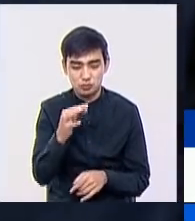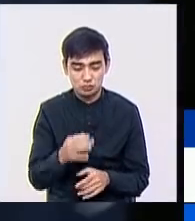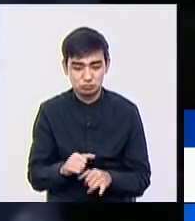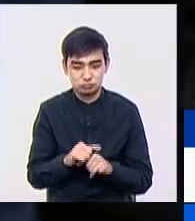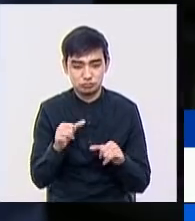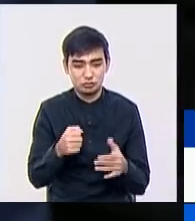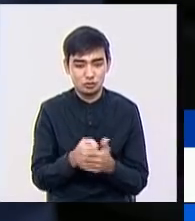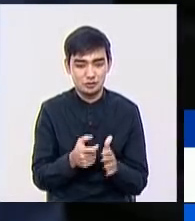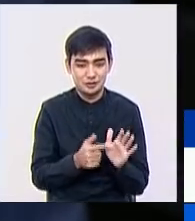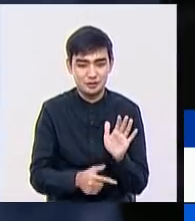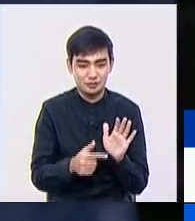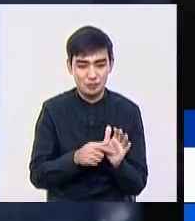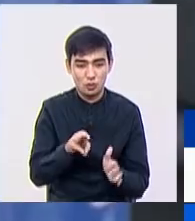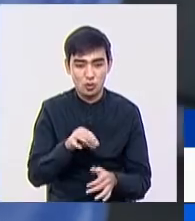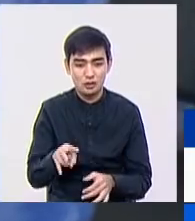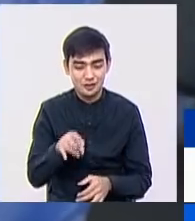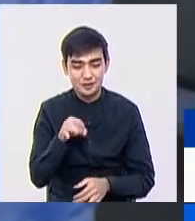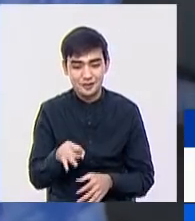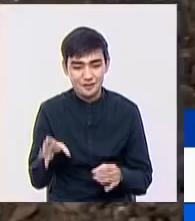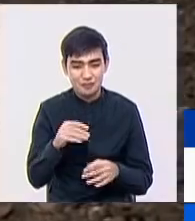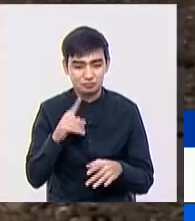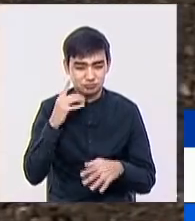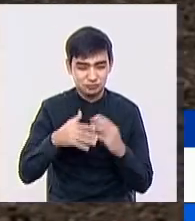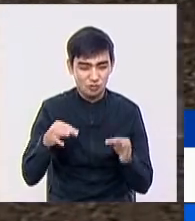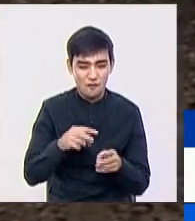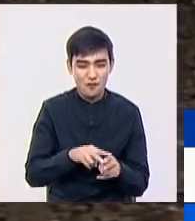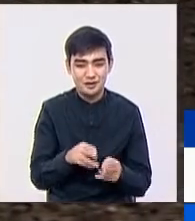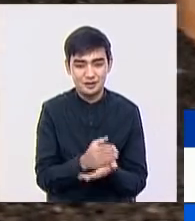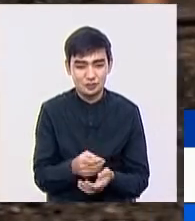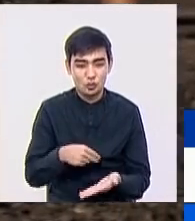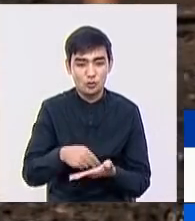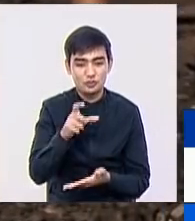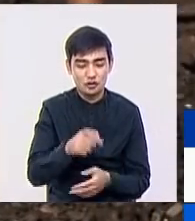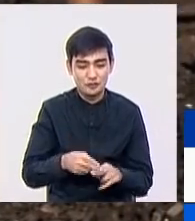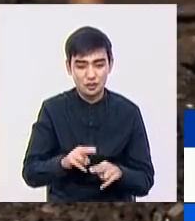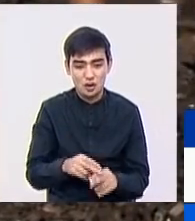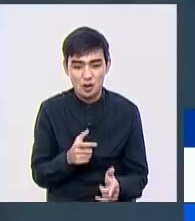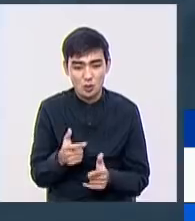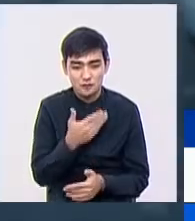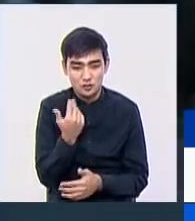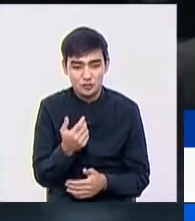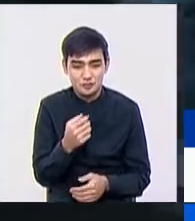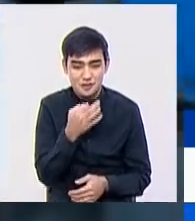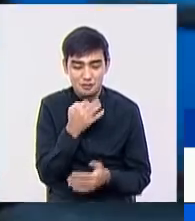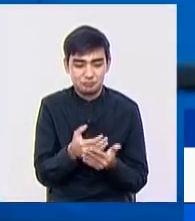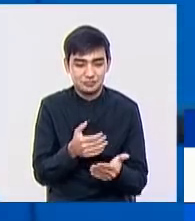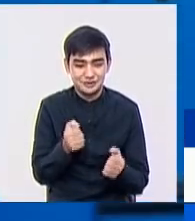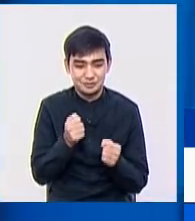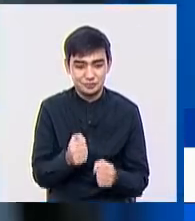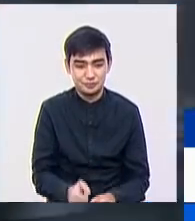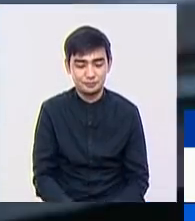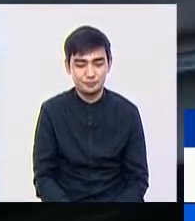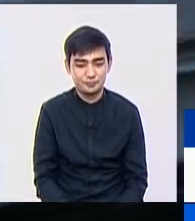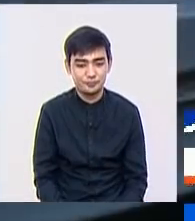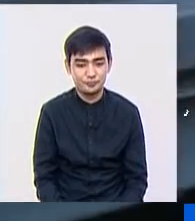до 77 тонн. И, конечно, на ажиотаж неизменно влияет то, что покупатели не подготовили к зиме заранее. Зарина